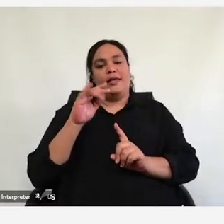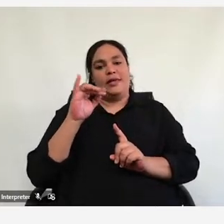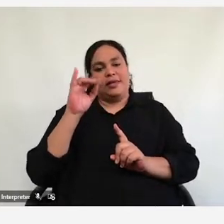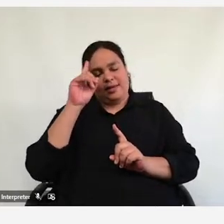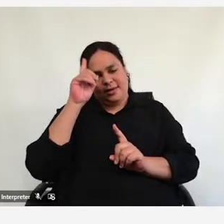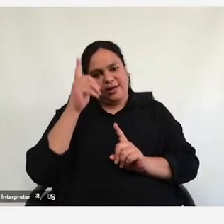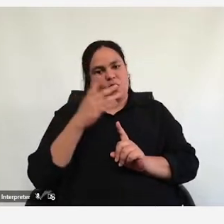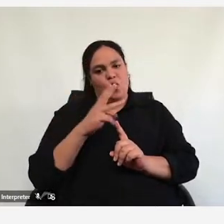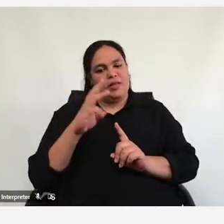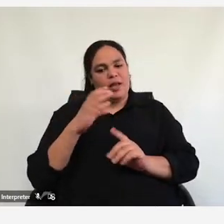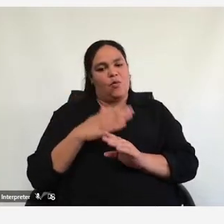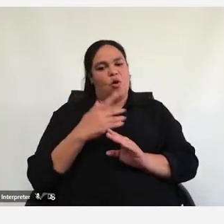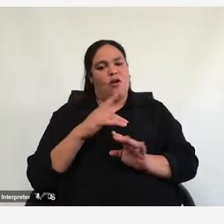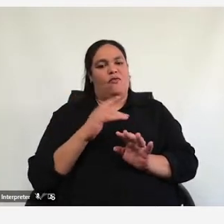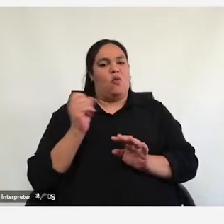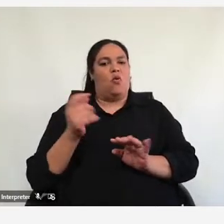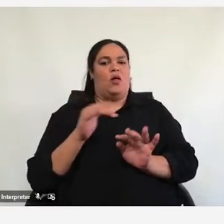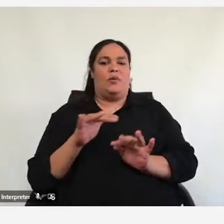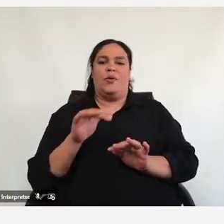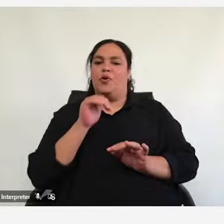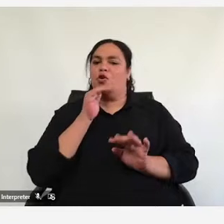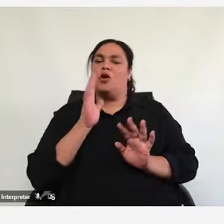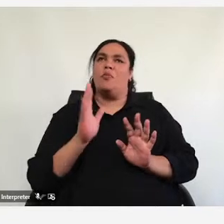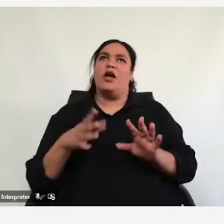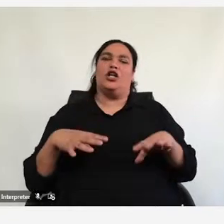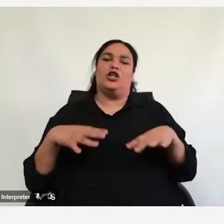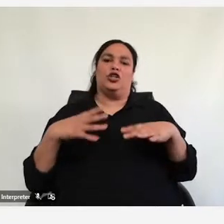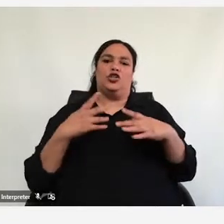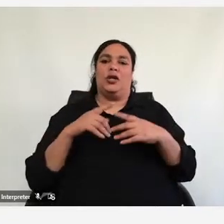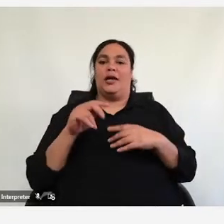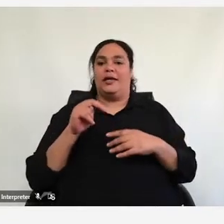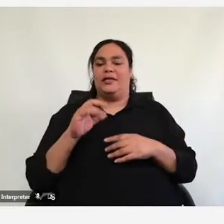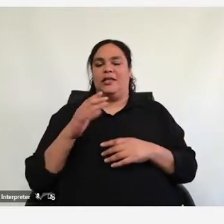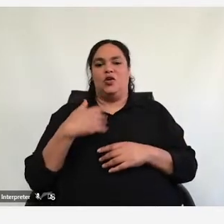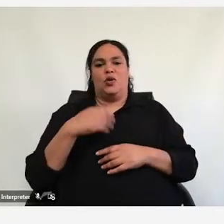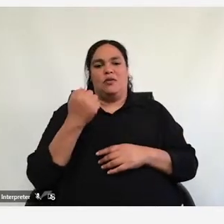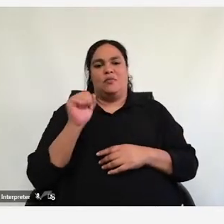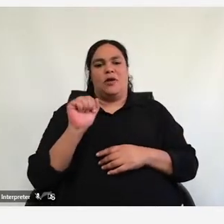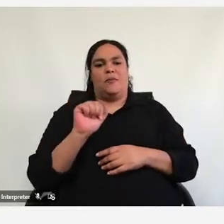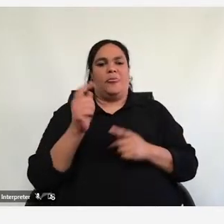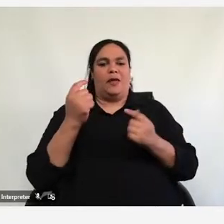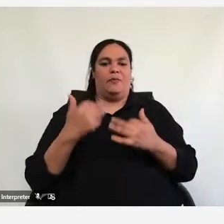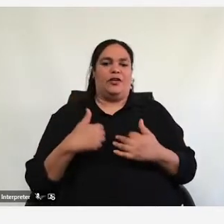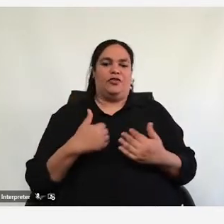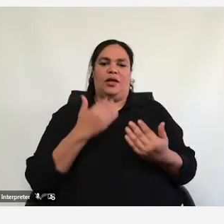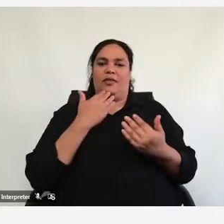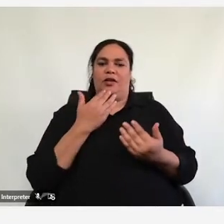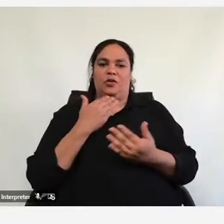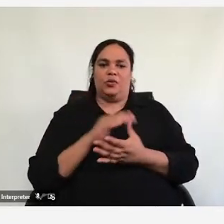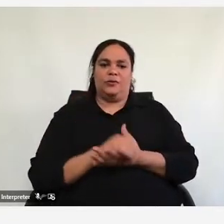for all its people, not just the rich. The ANC reject this budget. I thank you.